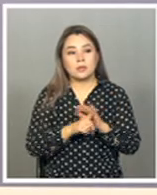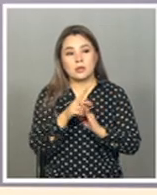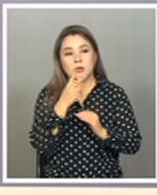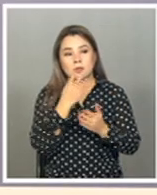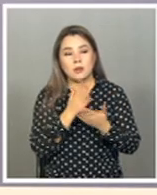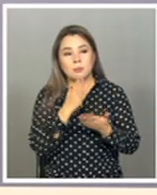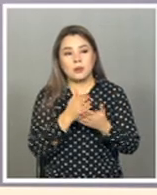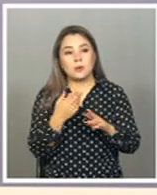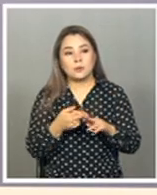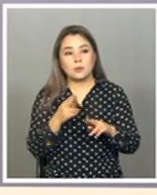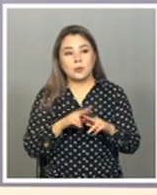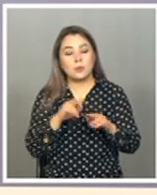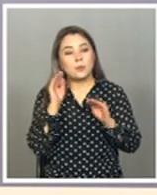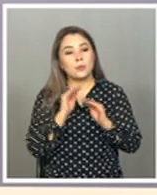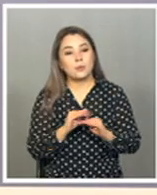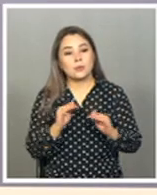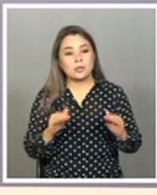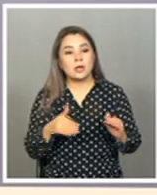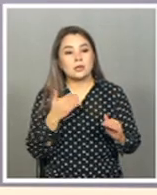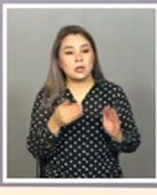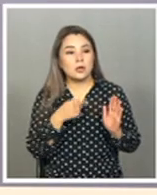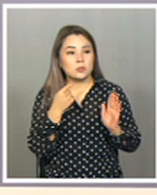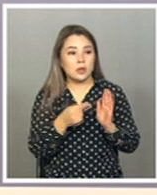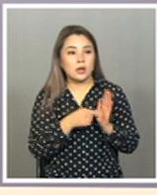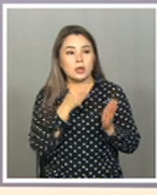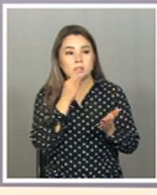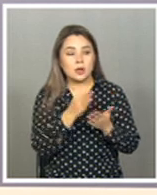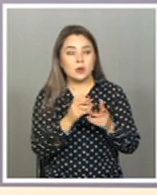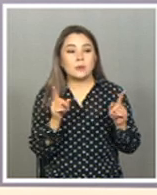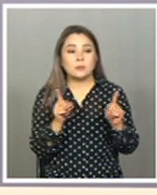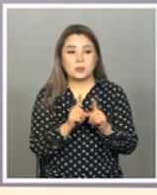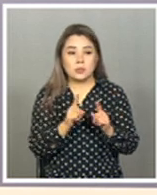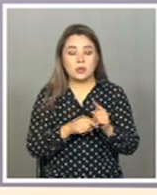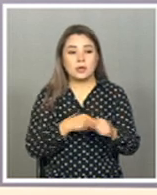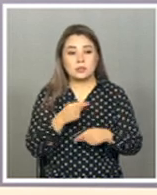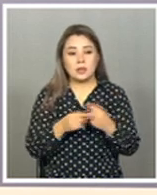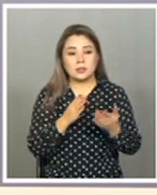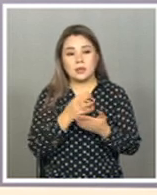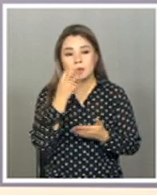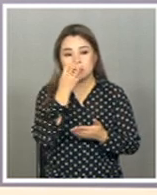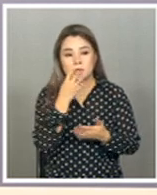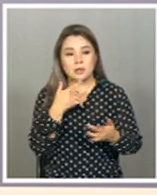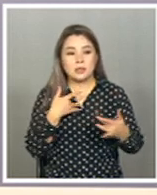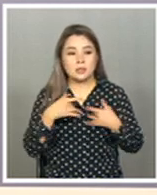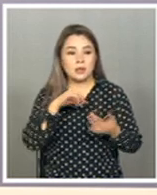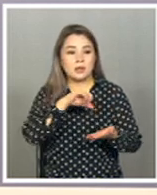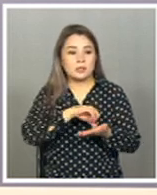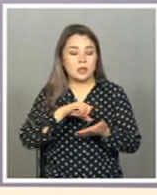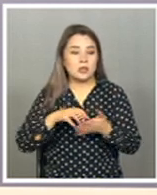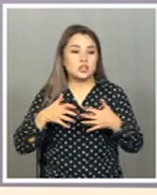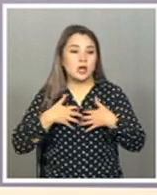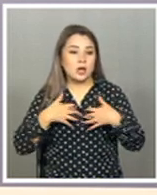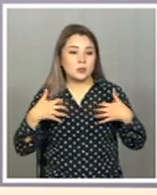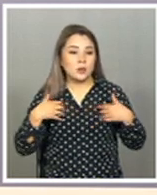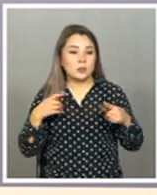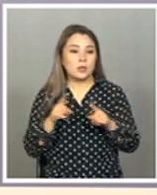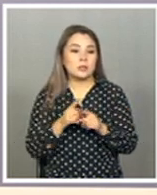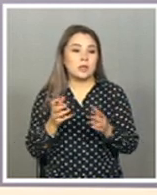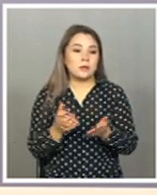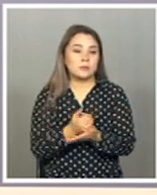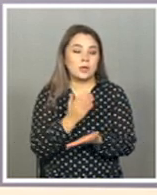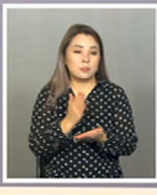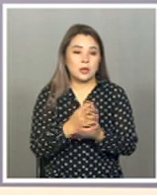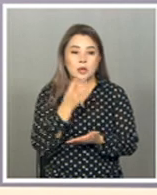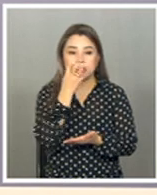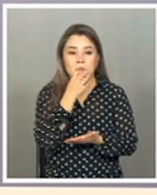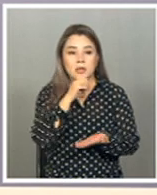Міне оқушылар, сіздер сұраққа жауап беру арқылы циркте өнер көрсеткен жануарды таптыңыздар. Циркте